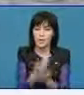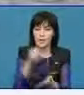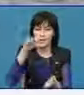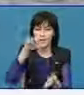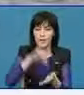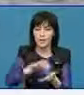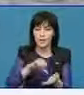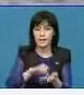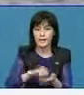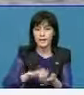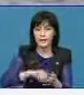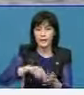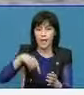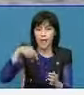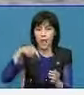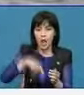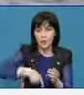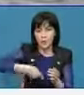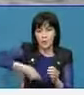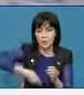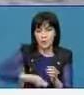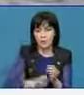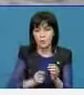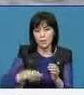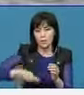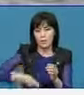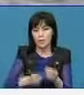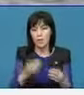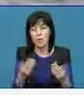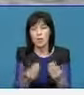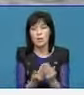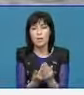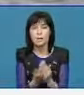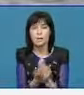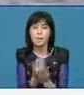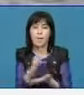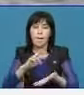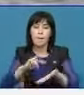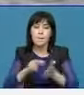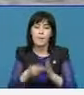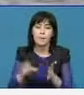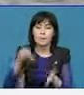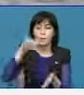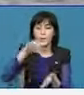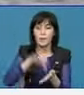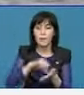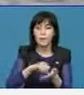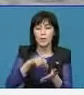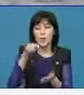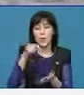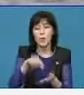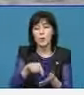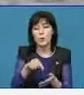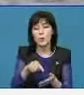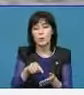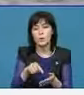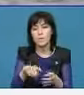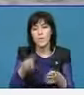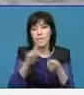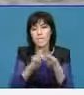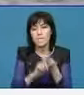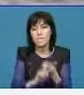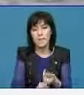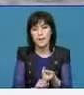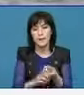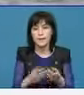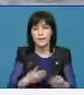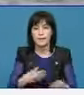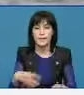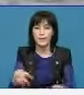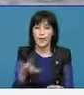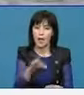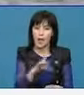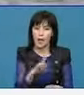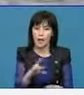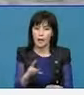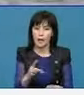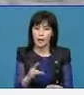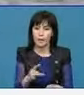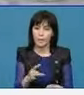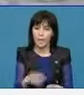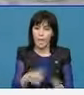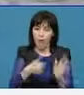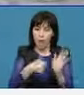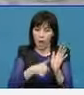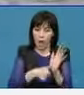мынау тереңдетіп қопсыту деген технология ендіріліп жатыр. Осы технологияға байланысты біздің ауданда бүгінгі таңға 6